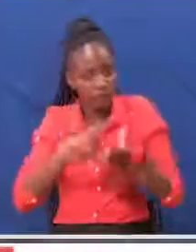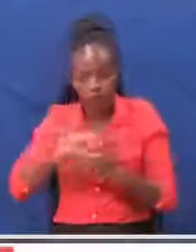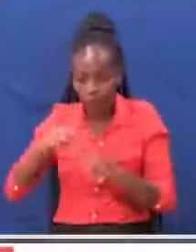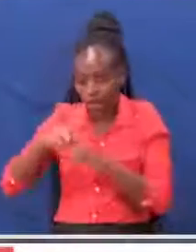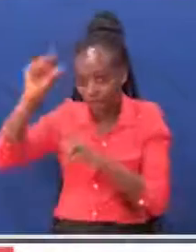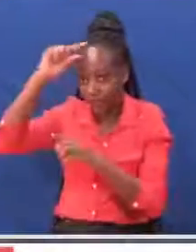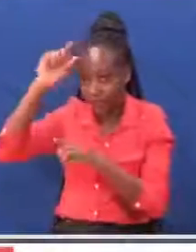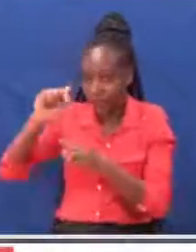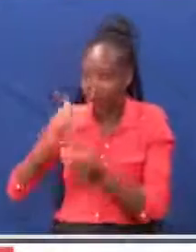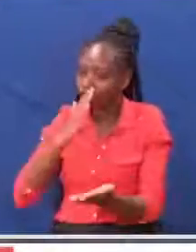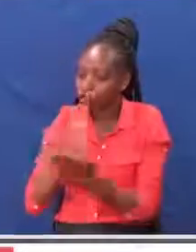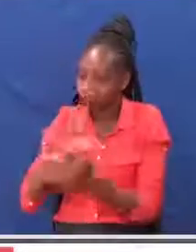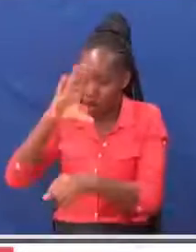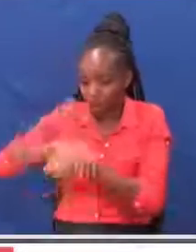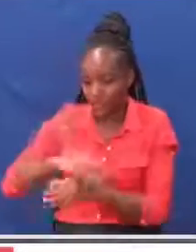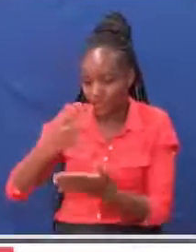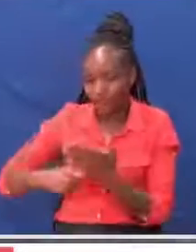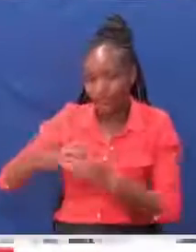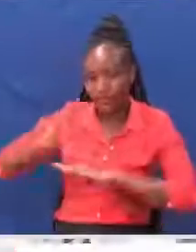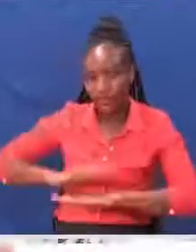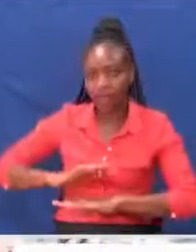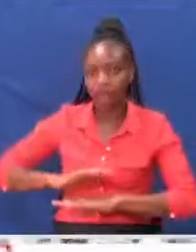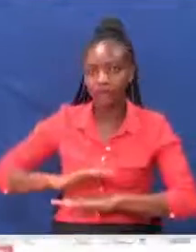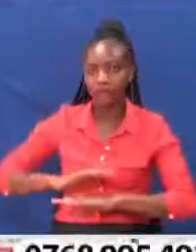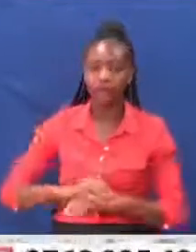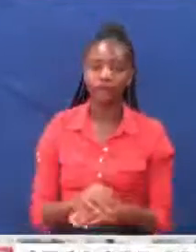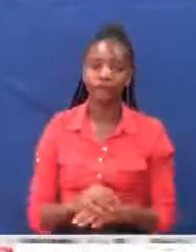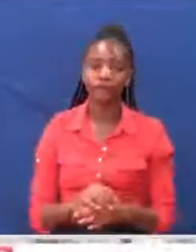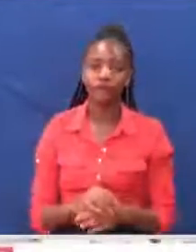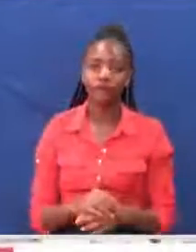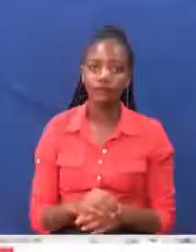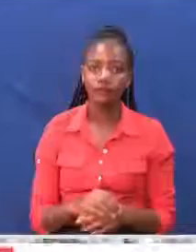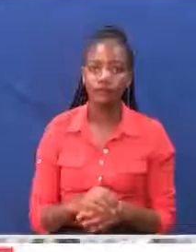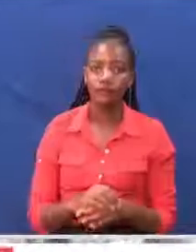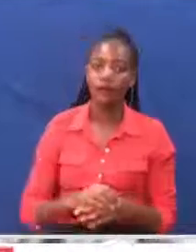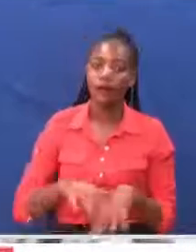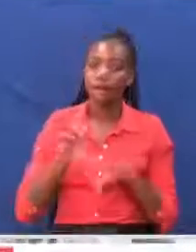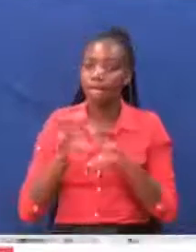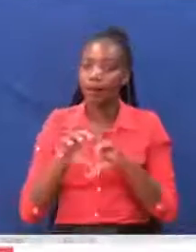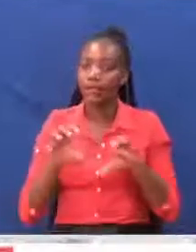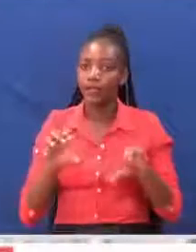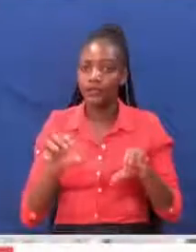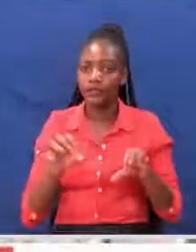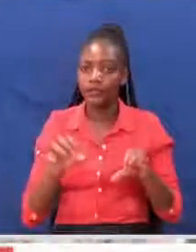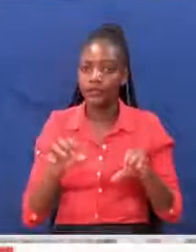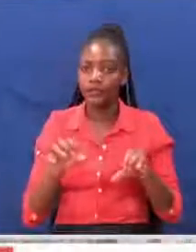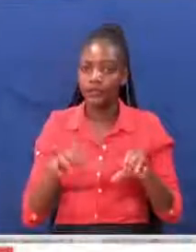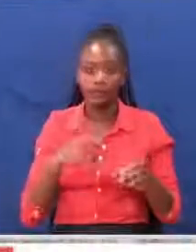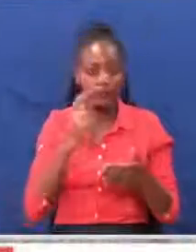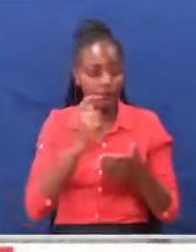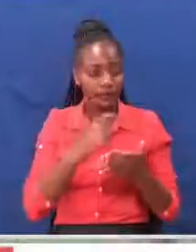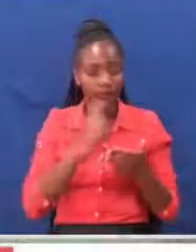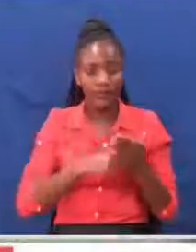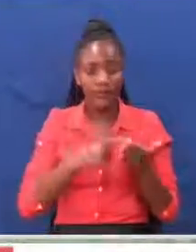kwa upande ya ushuru tutasanya ushuru mwingi. Soko hilo linanuiwa kumgharimu mlipa kodi takriban shilingi milioni